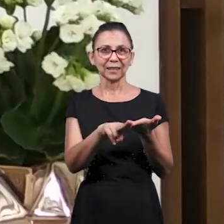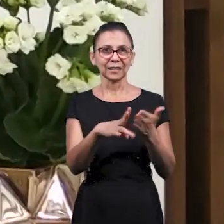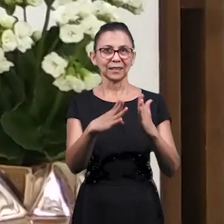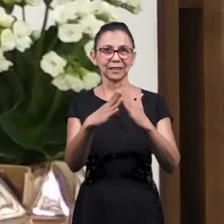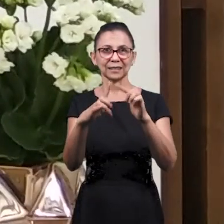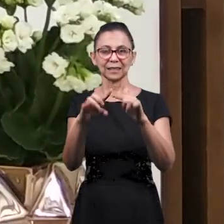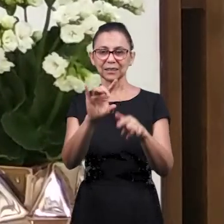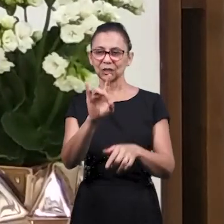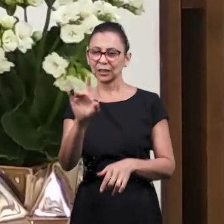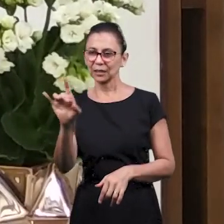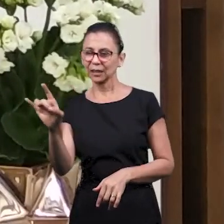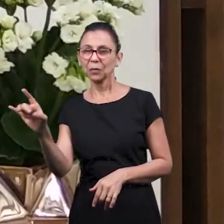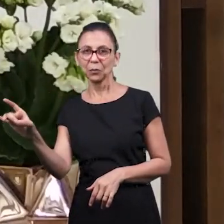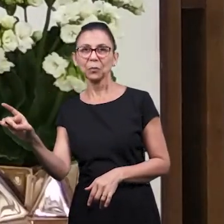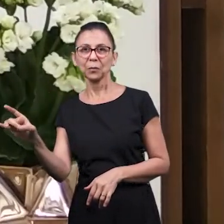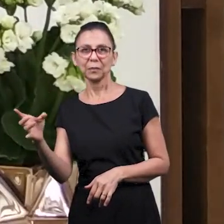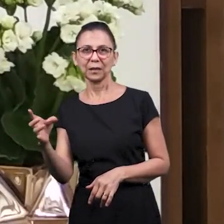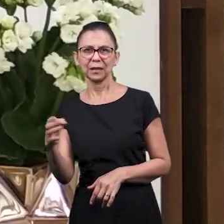выражение